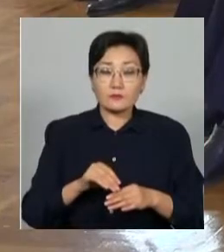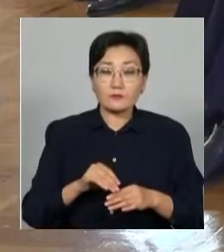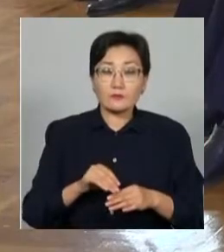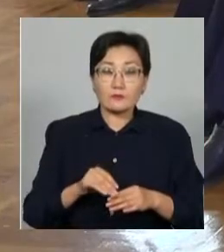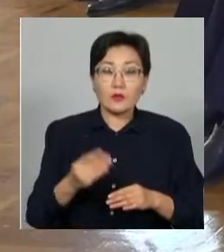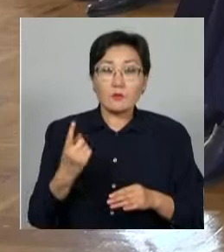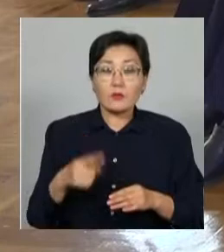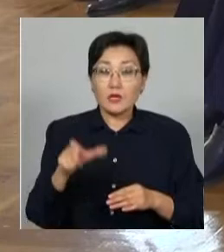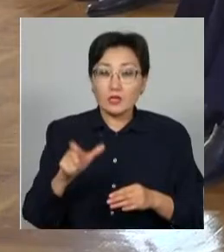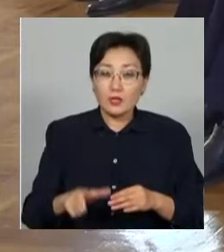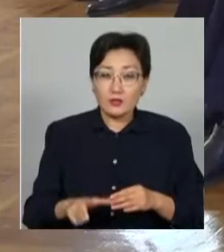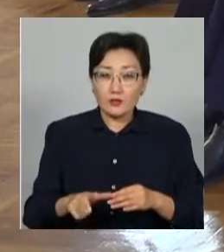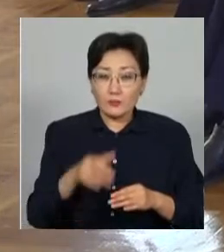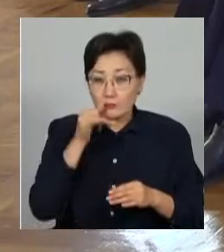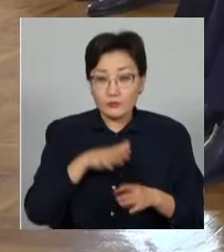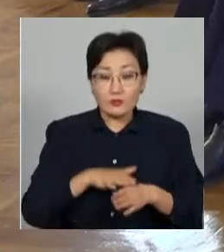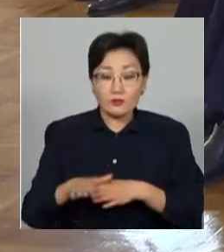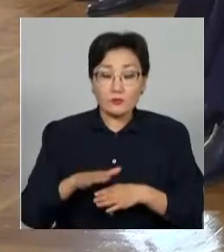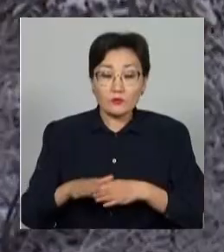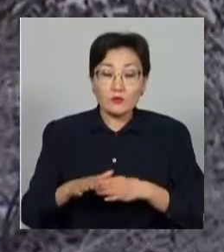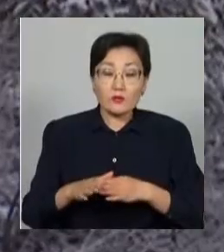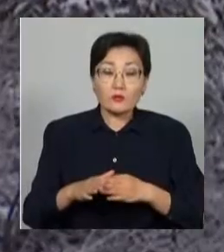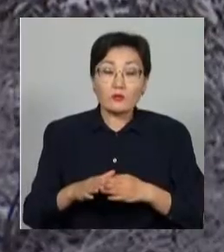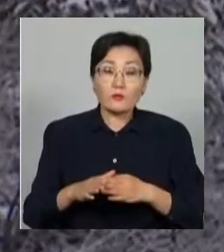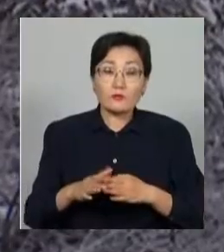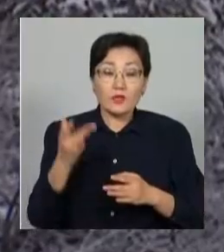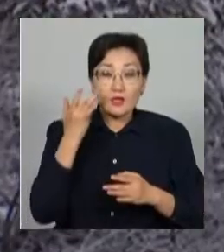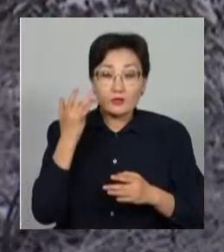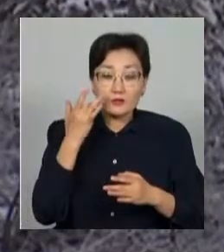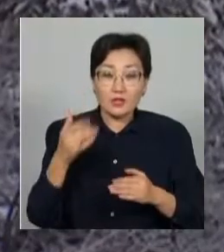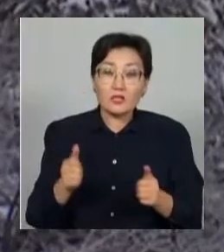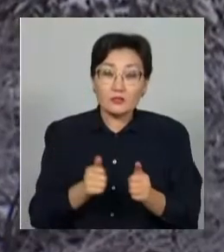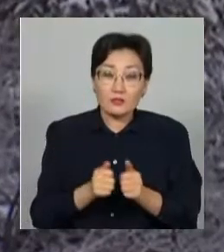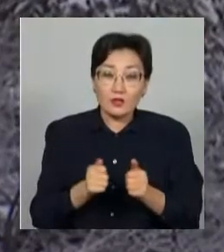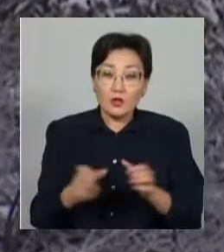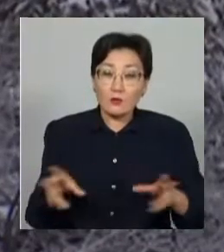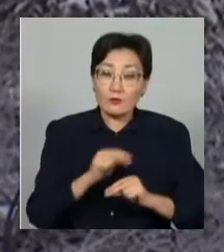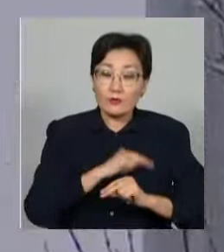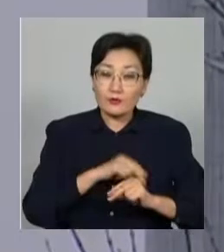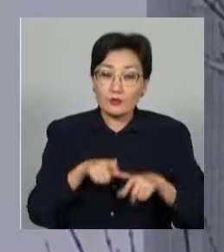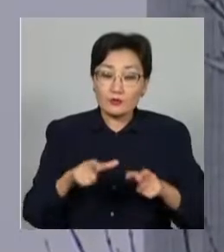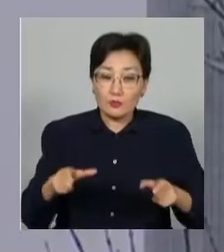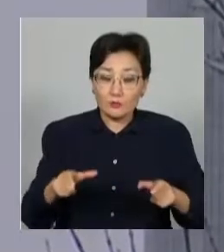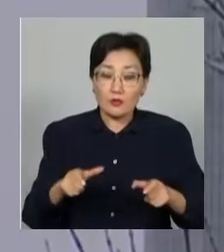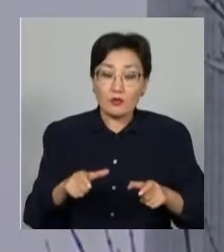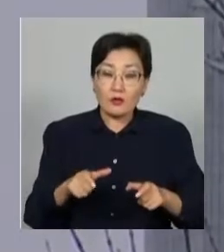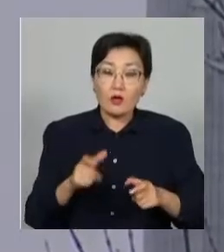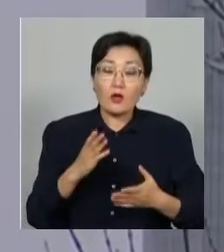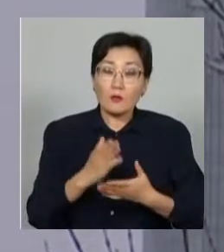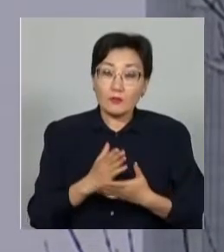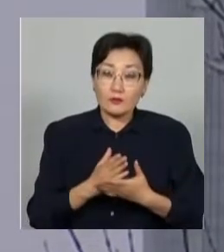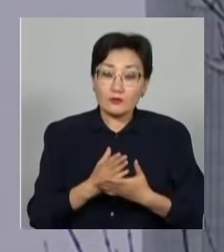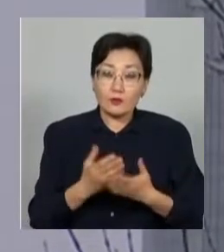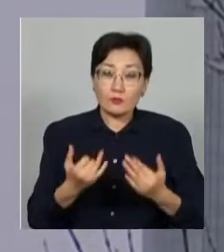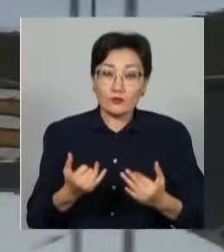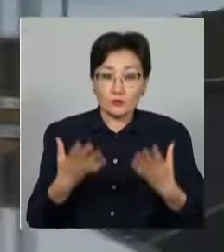үшін алғыс айтып, келешекте сәттілік тілейік. Алматы ел экономикасының басты қозғаушы күші. Өнеркәсіп, байланыс, құрылыс,